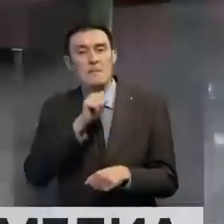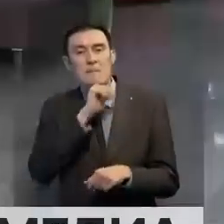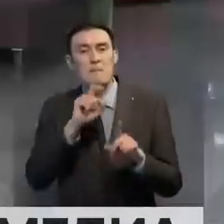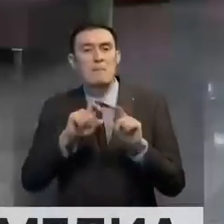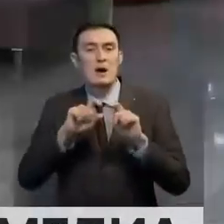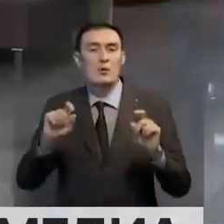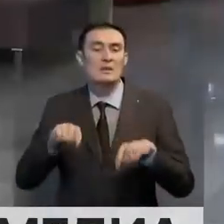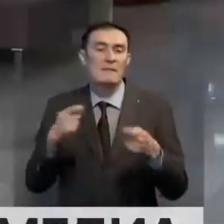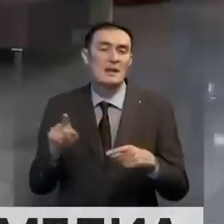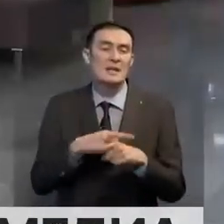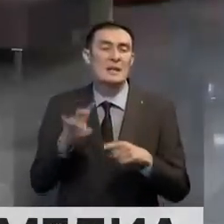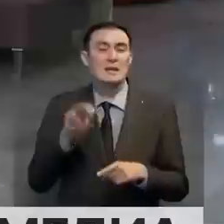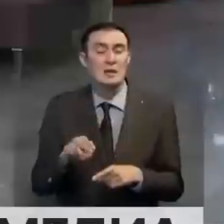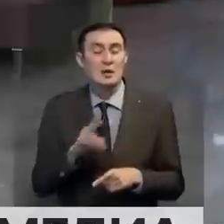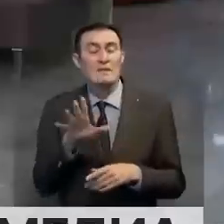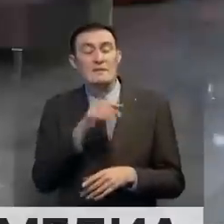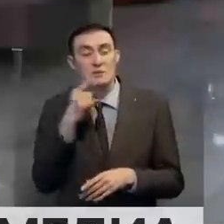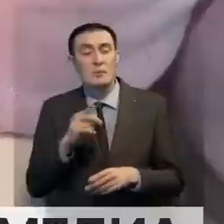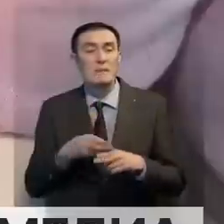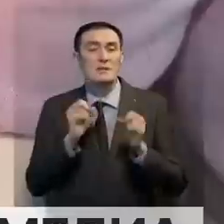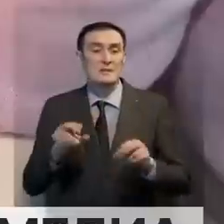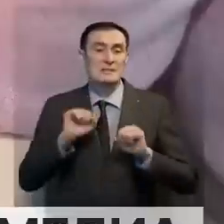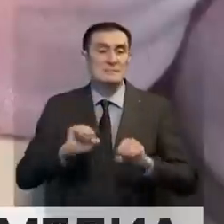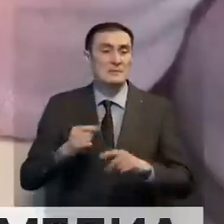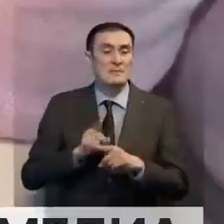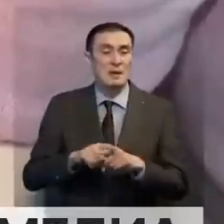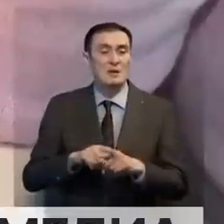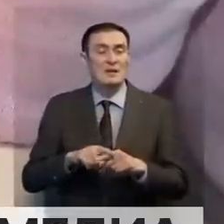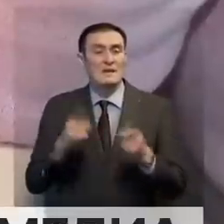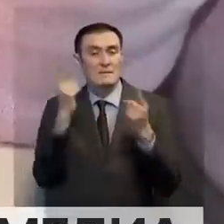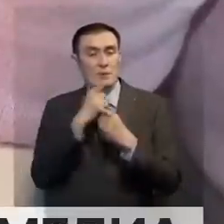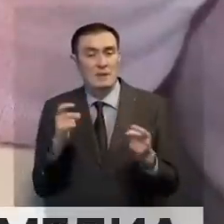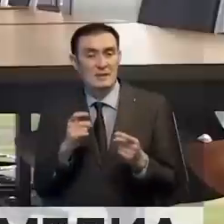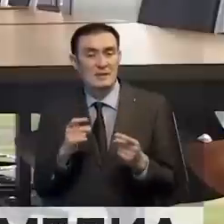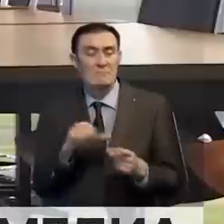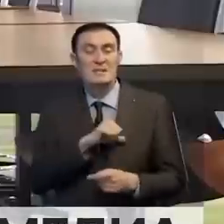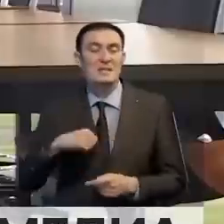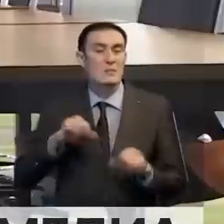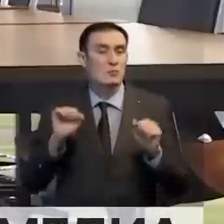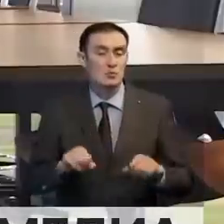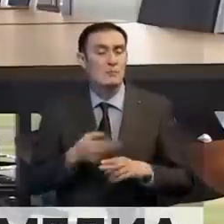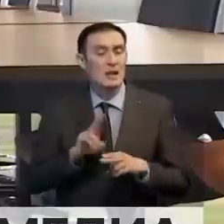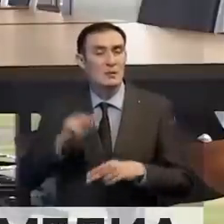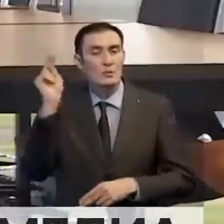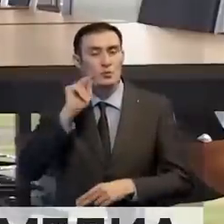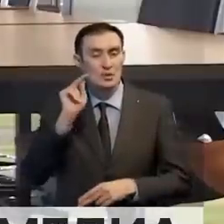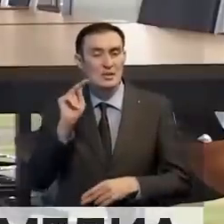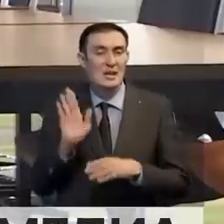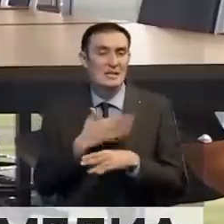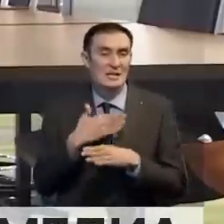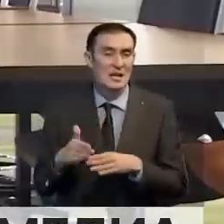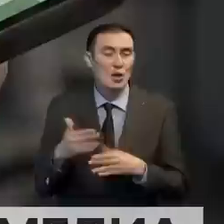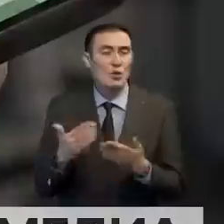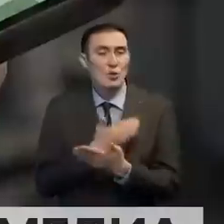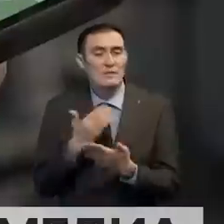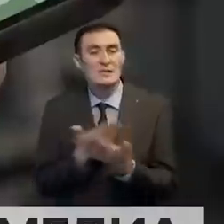интернете. Эксперты все как один говорят о том, что обезопасить себя от недостоверной информации можем только мы сами. Поэтому учиться фильтровать новости никогда